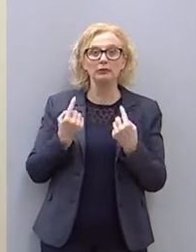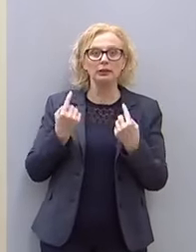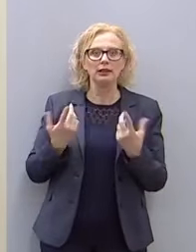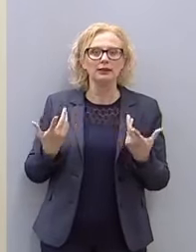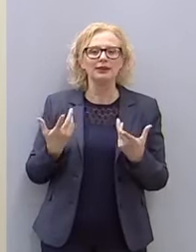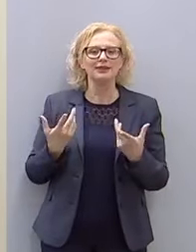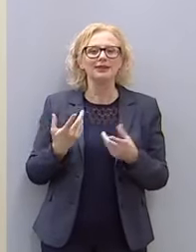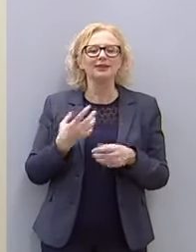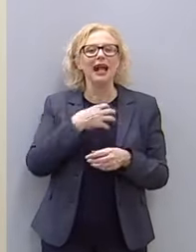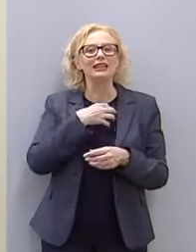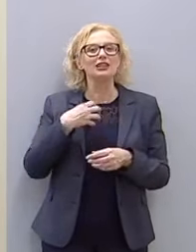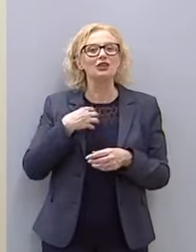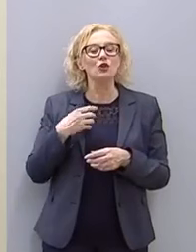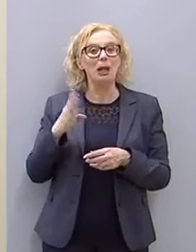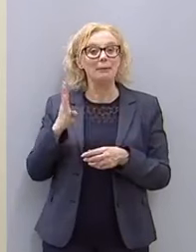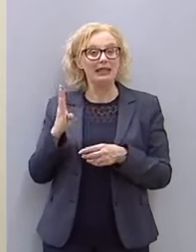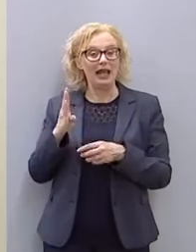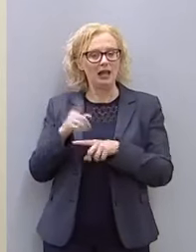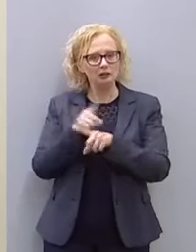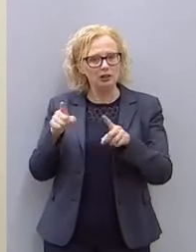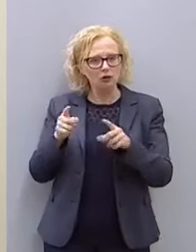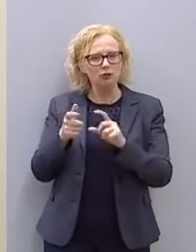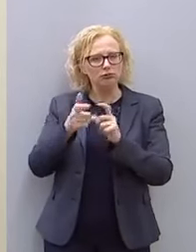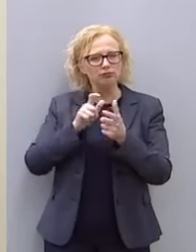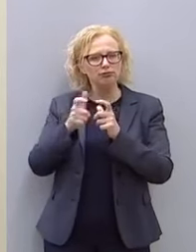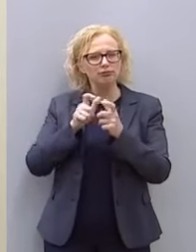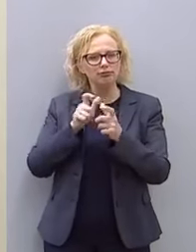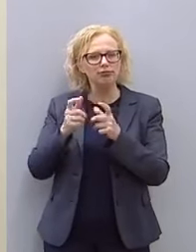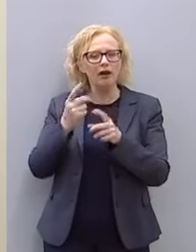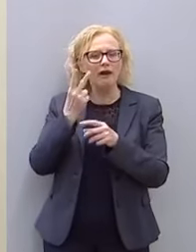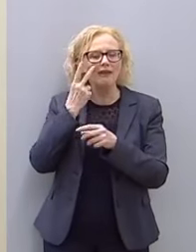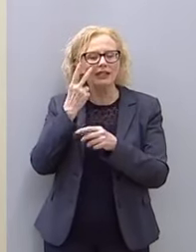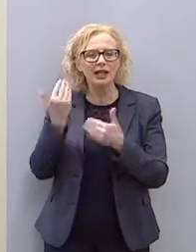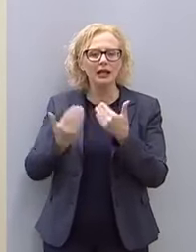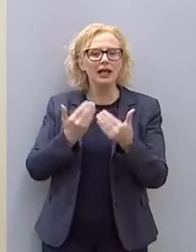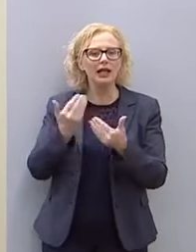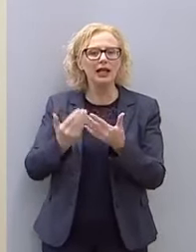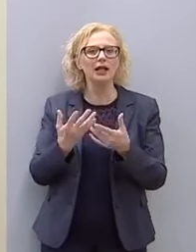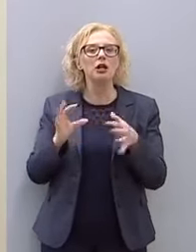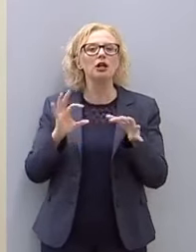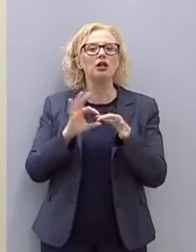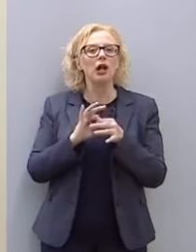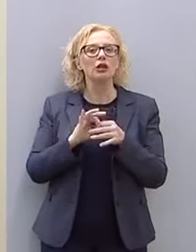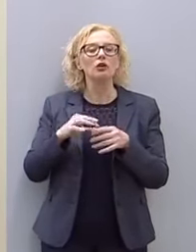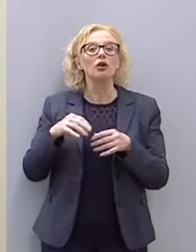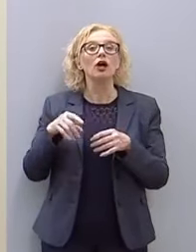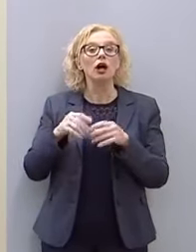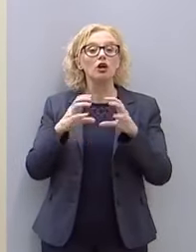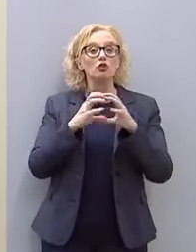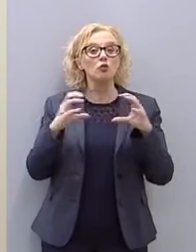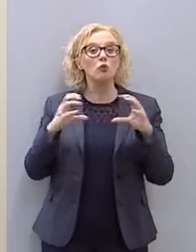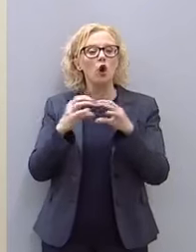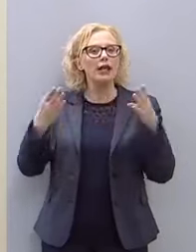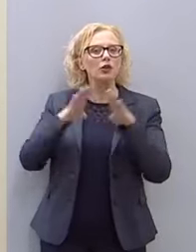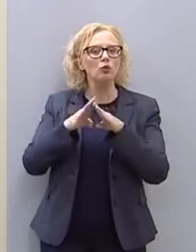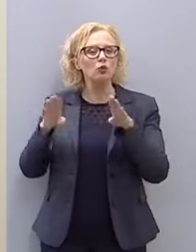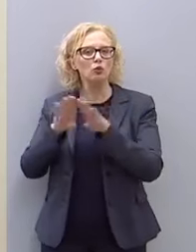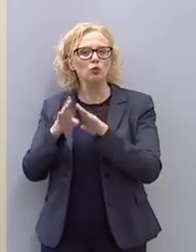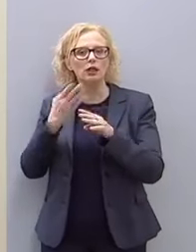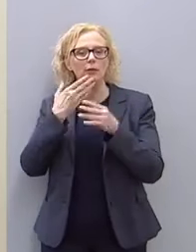l'assessore bisesti state lavorando in particolare per aprire i plessi scolastici chiusi ci dice un